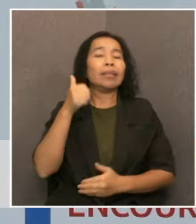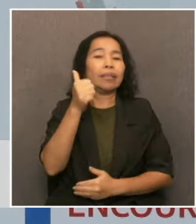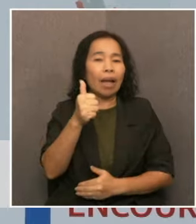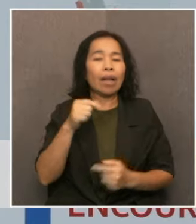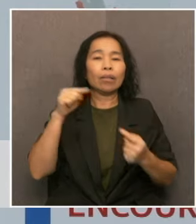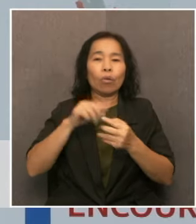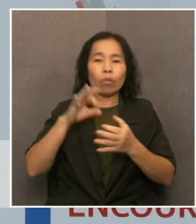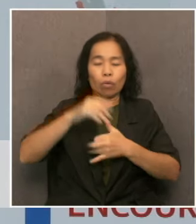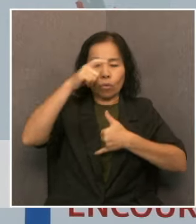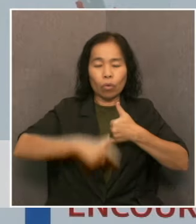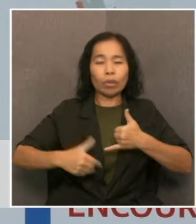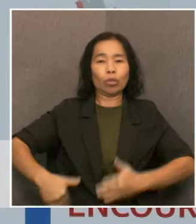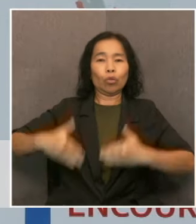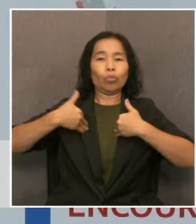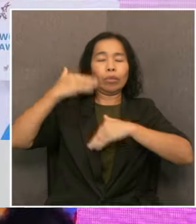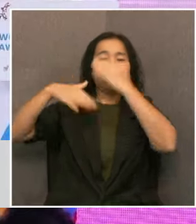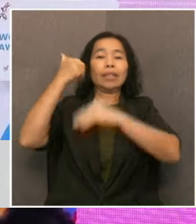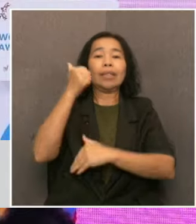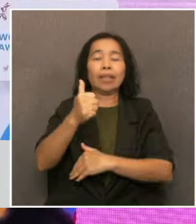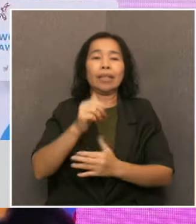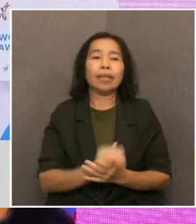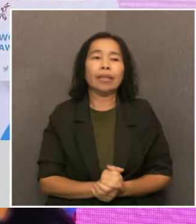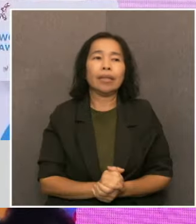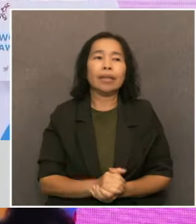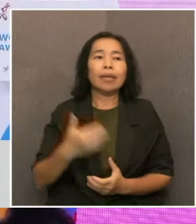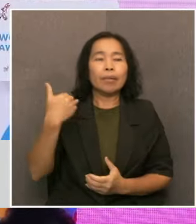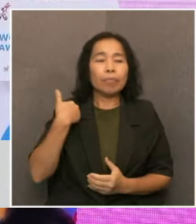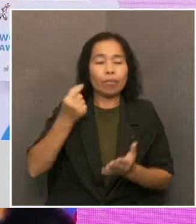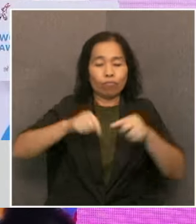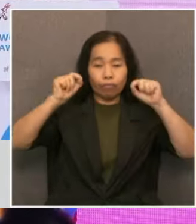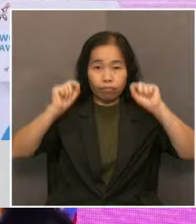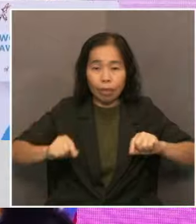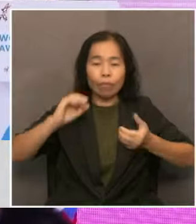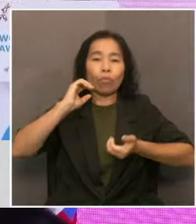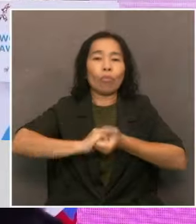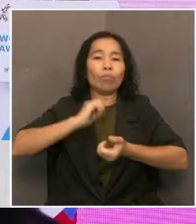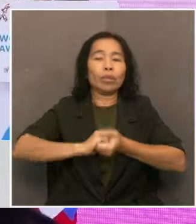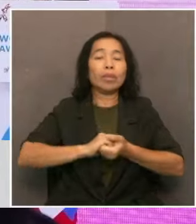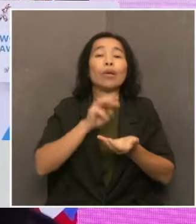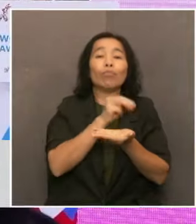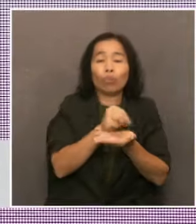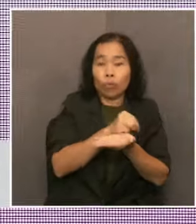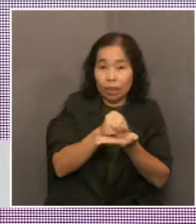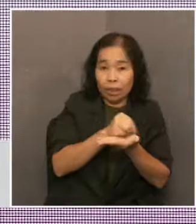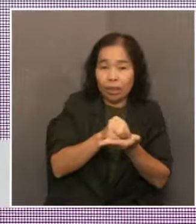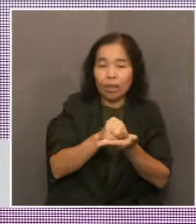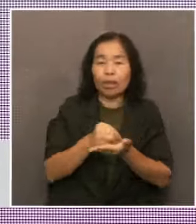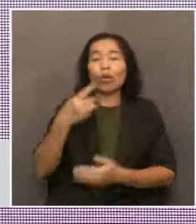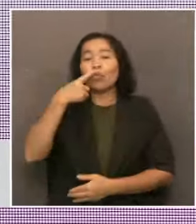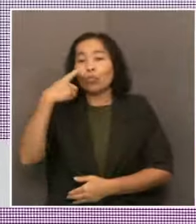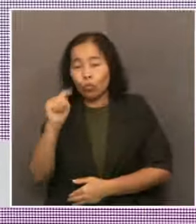การมีคุภาพชีวิทดีอย่ยั่งยืนพร้มทั้งมีการลงนามความรวมมอระหว่างมลนิทิTrue Corporation